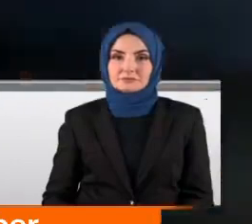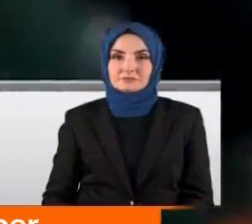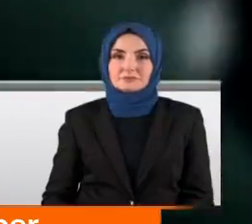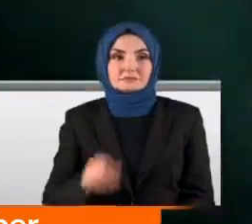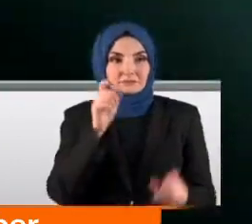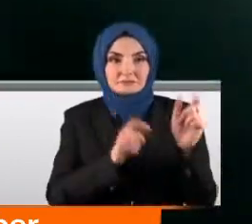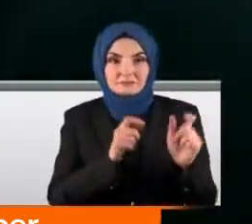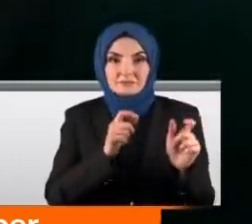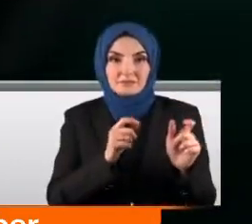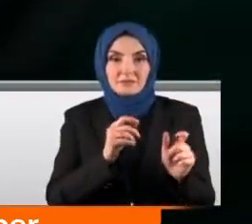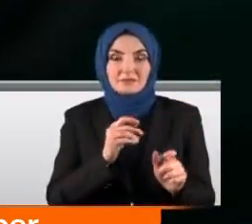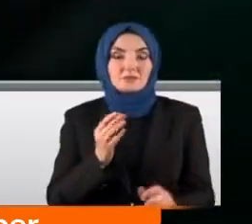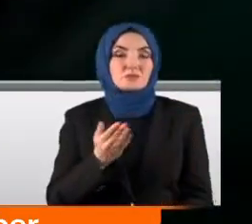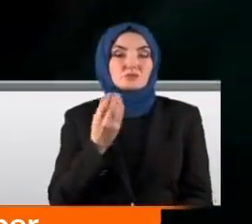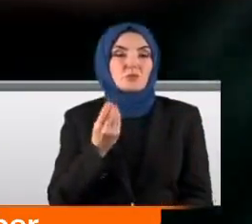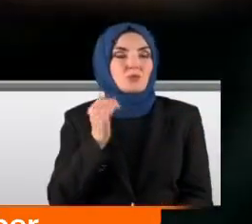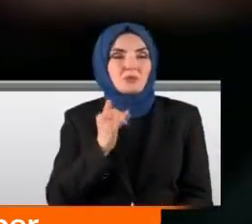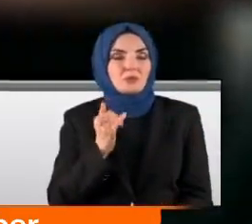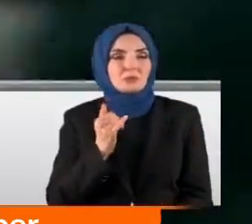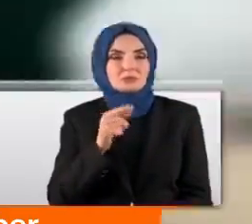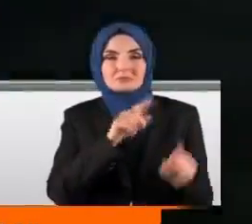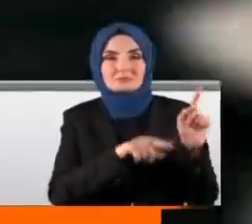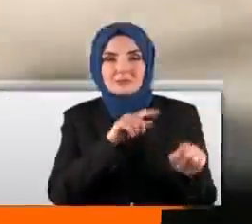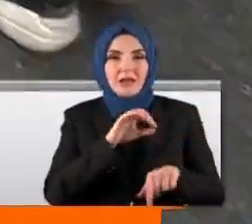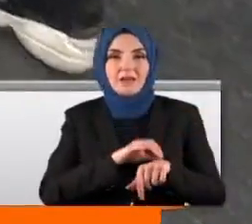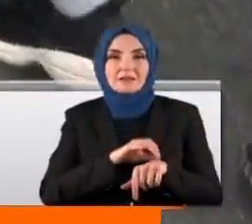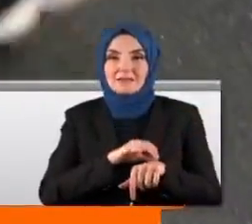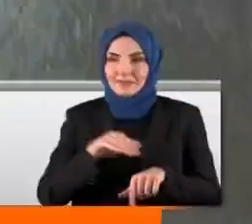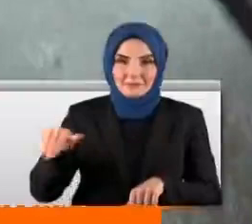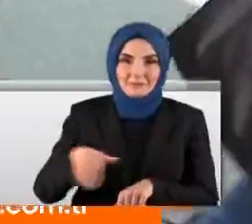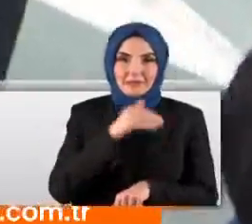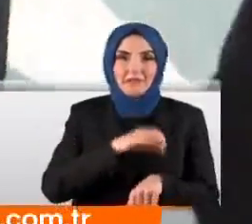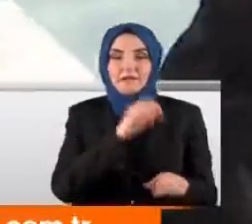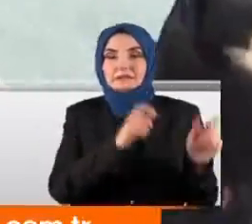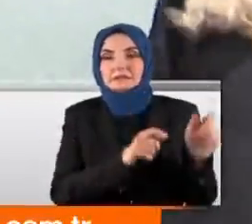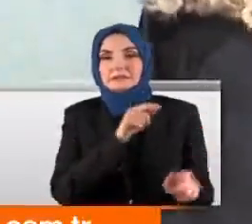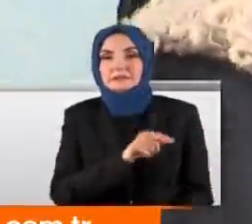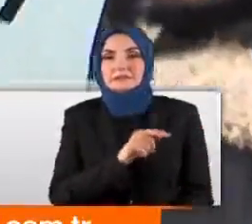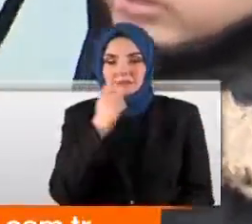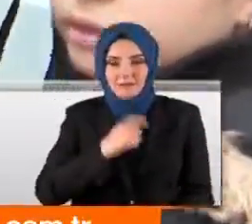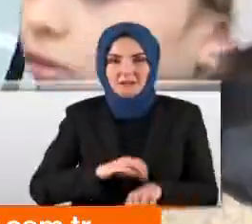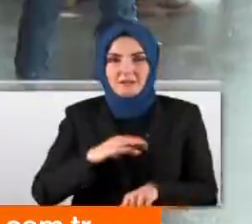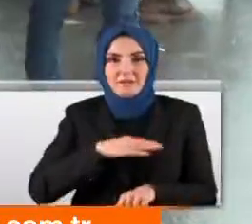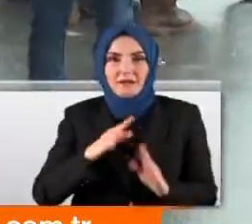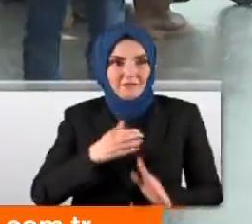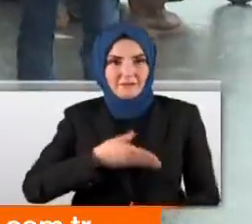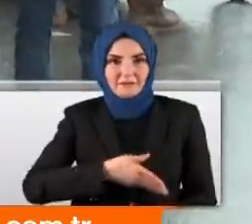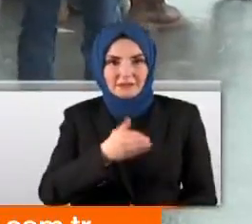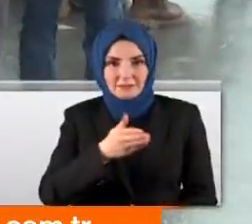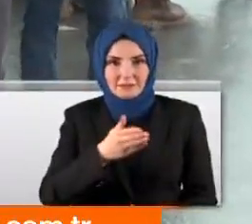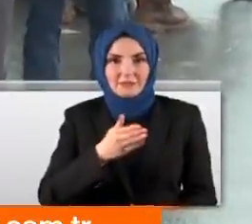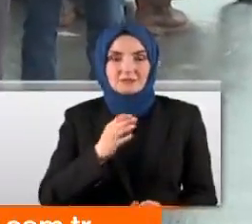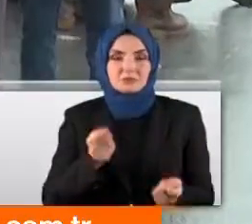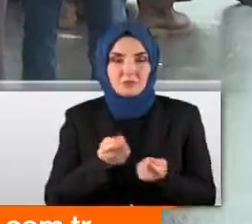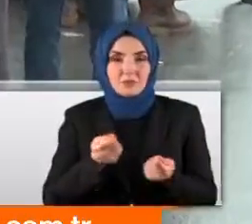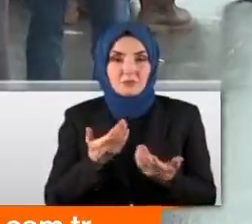hastaneden çıkan Hastalar o halde evlerine varmaya çalışıyorlar ama kelimenin tam anlamıyla kabusu yaşıyorlar Yarım saatte